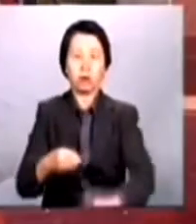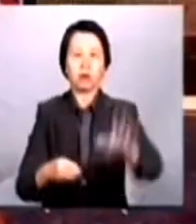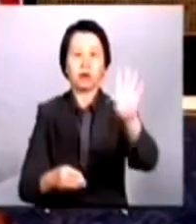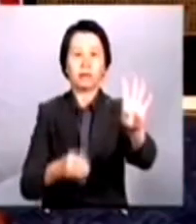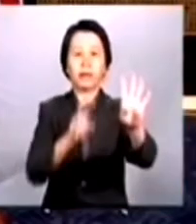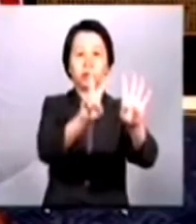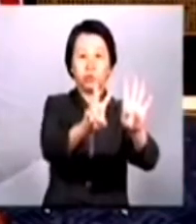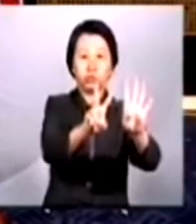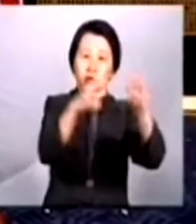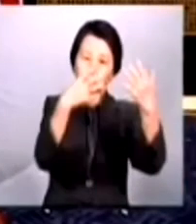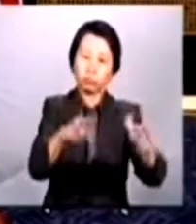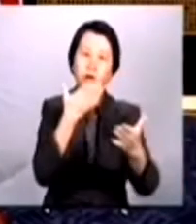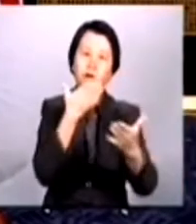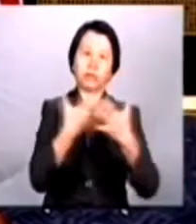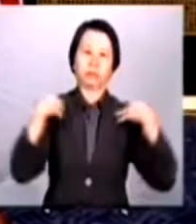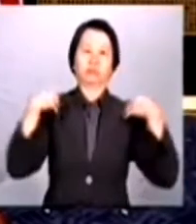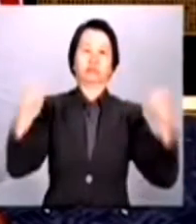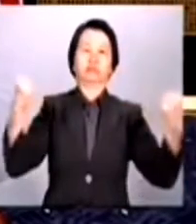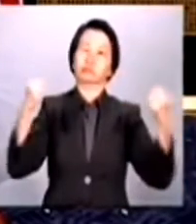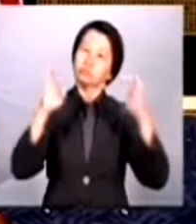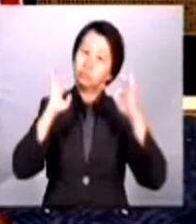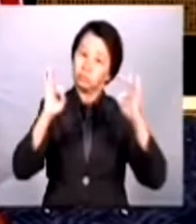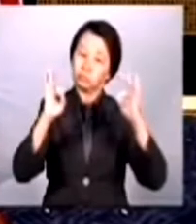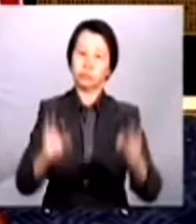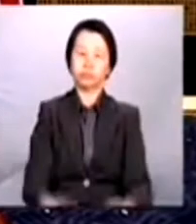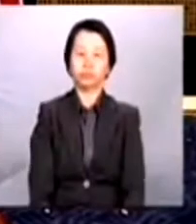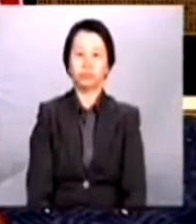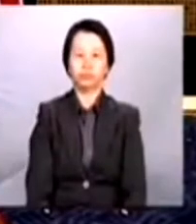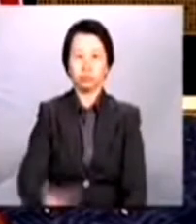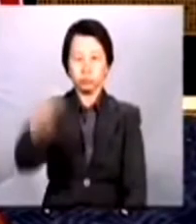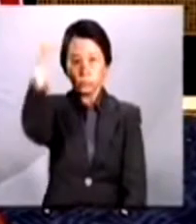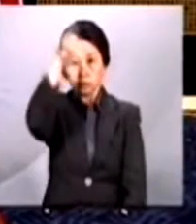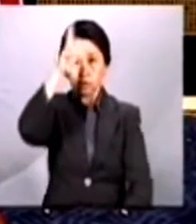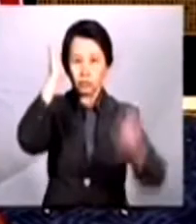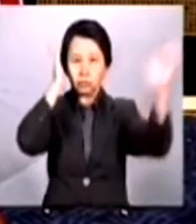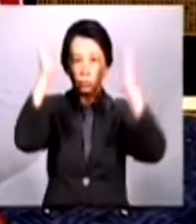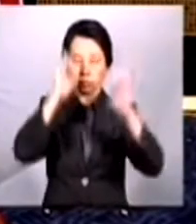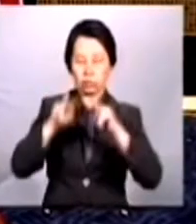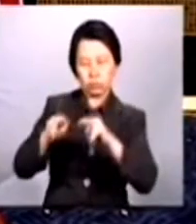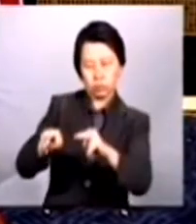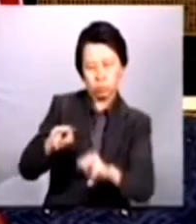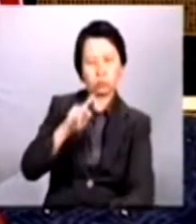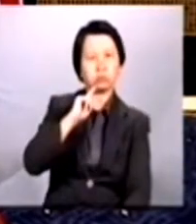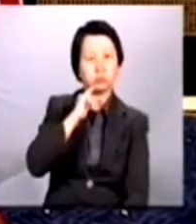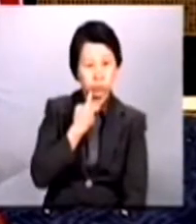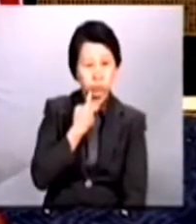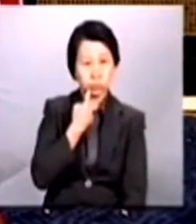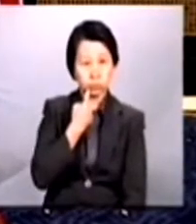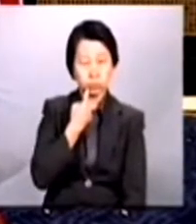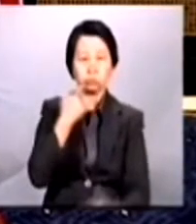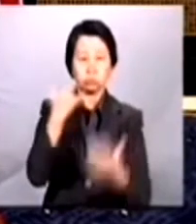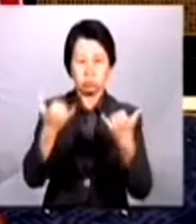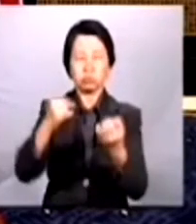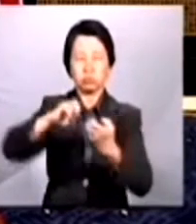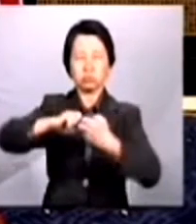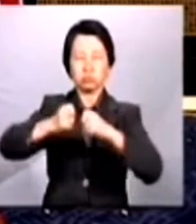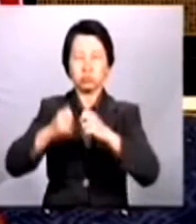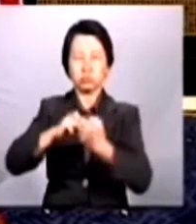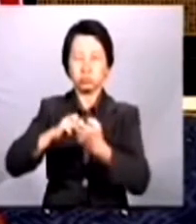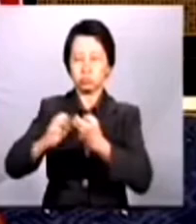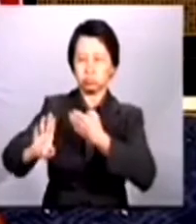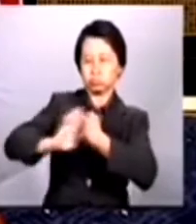42 orang telah pun pulih kerajaan memandang shires situasi semester